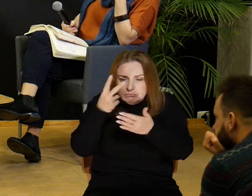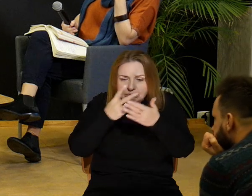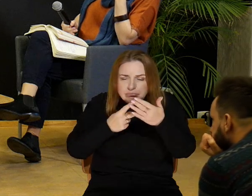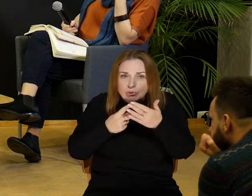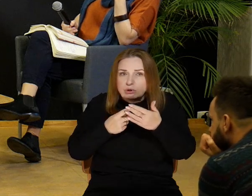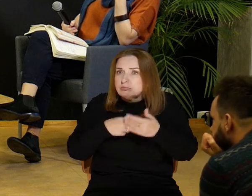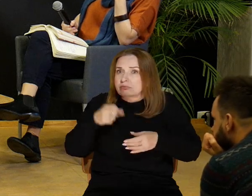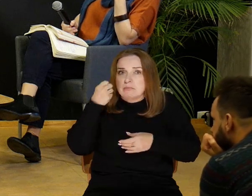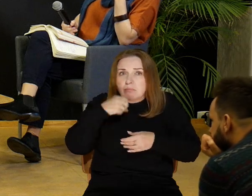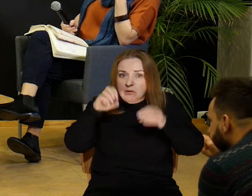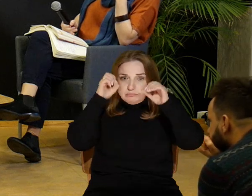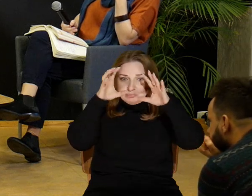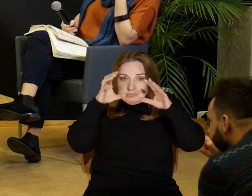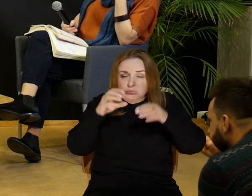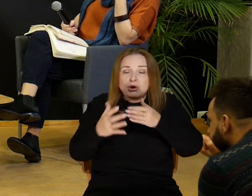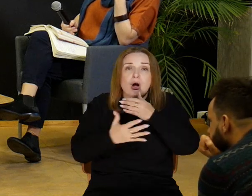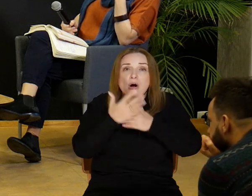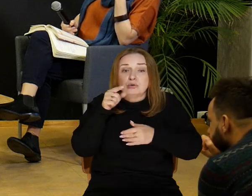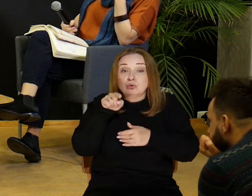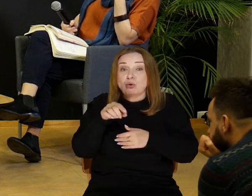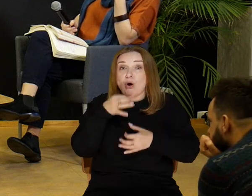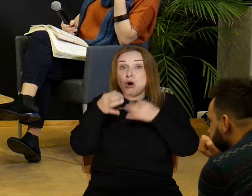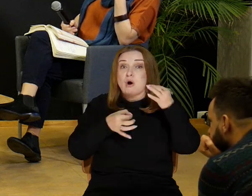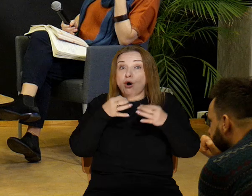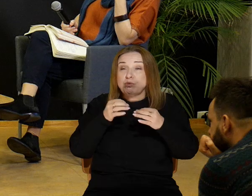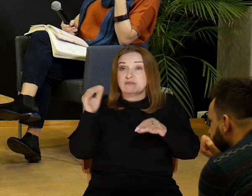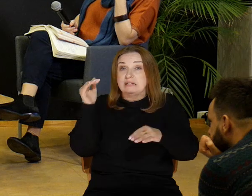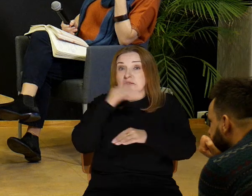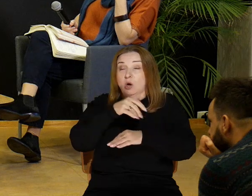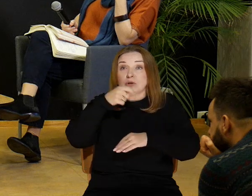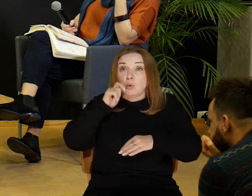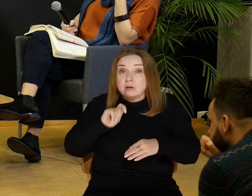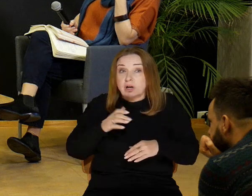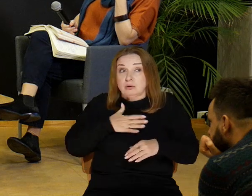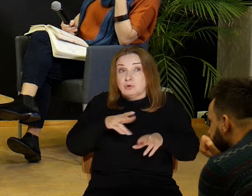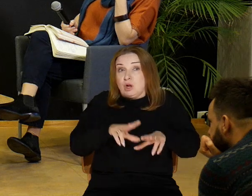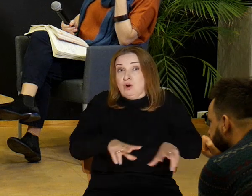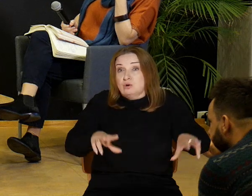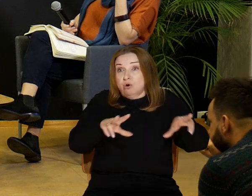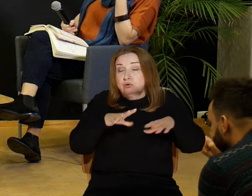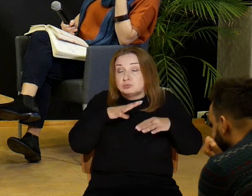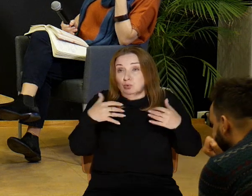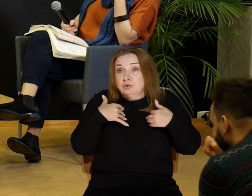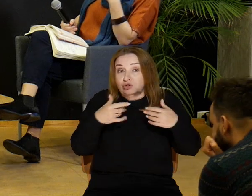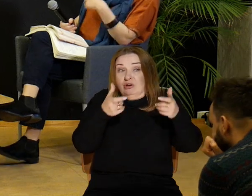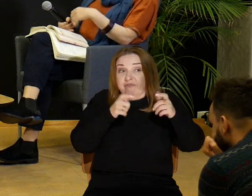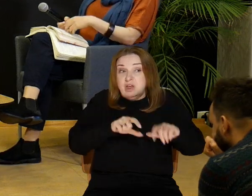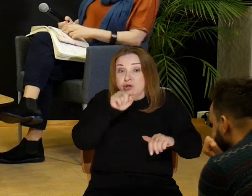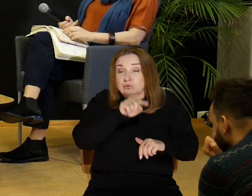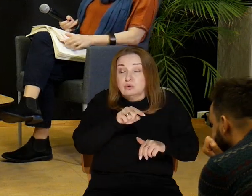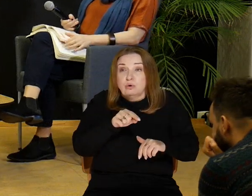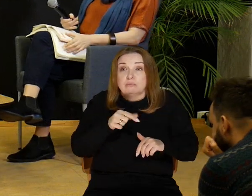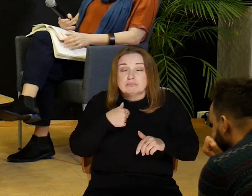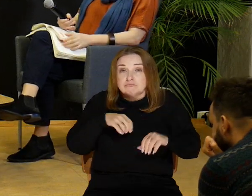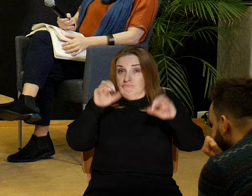dokładnie właśnie opowieść o tych terenach, z których wywodzi się moja rodzina, te wsie, i ja